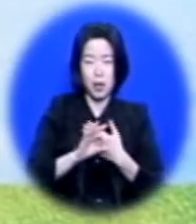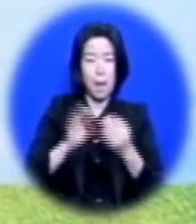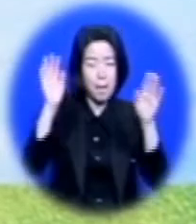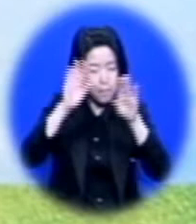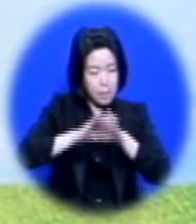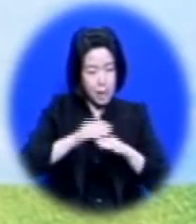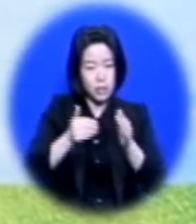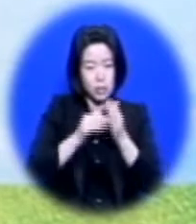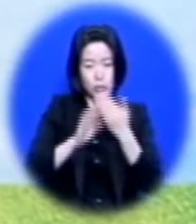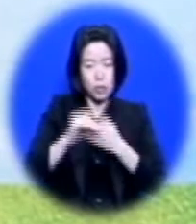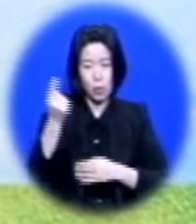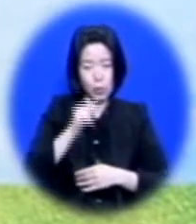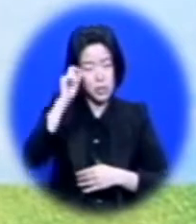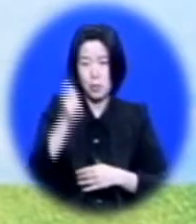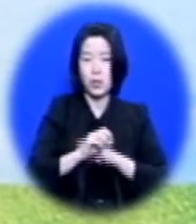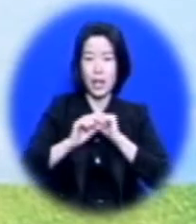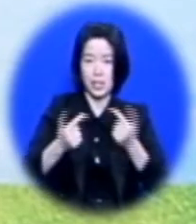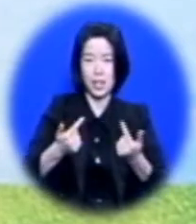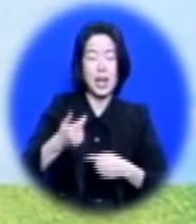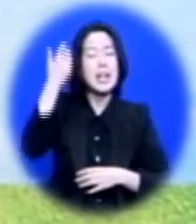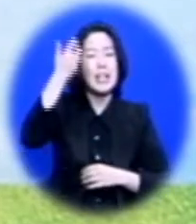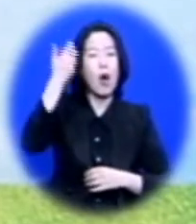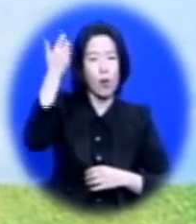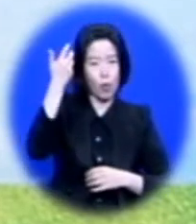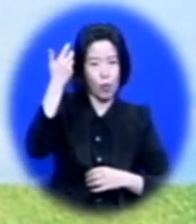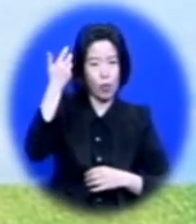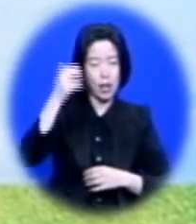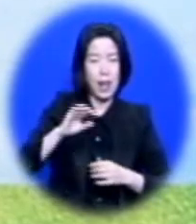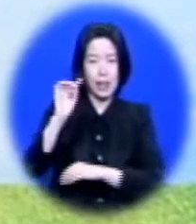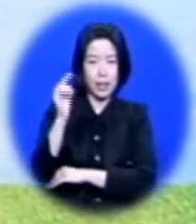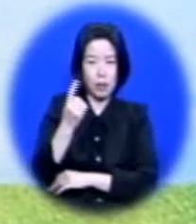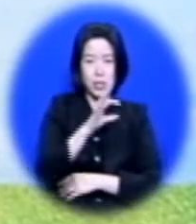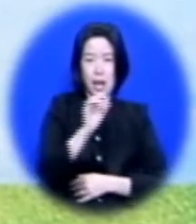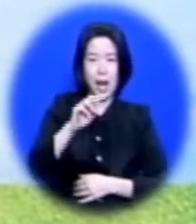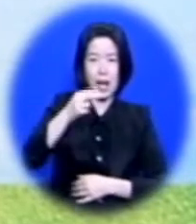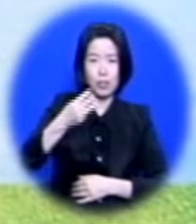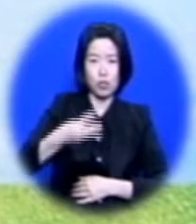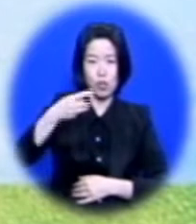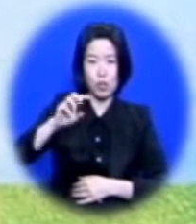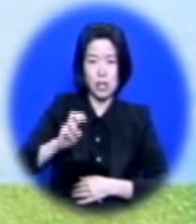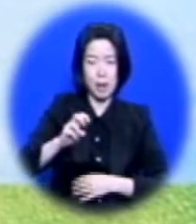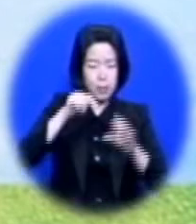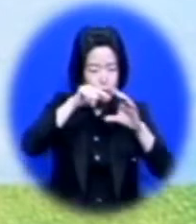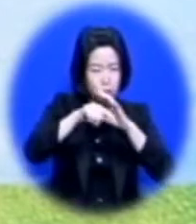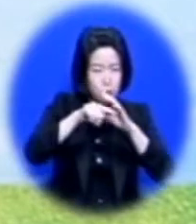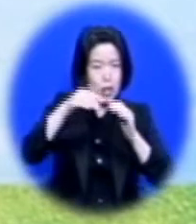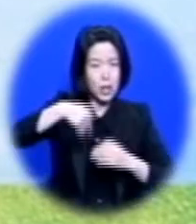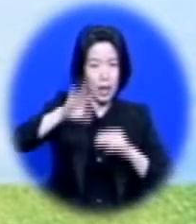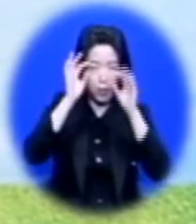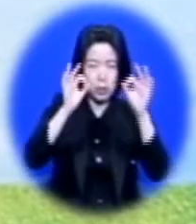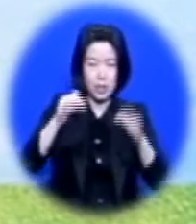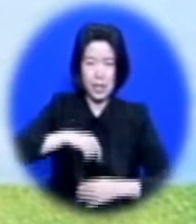말하는게 아니고 그 용어를 말하는 거예요 다윗이 아둘람 굴 속에 들어가 보니까 자기도 모르게